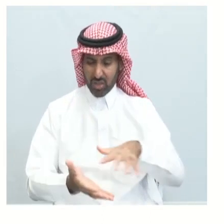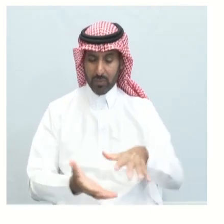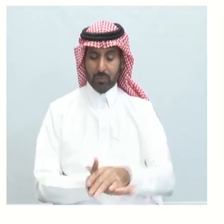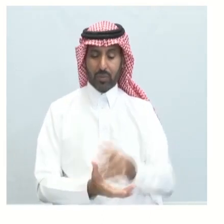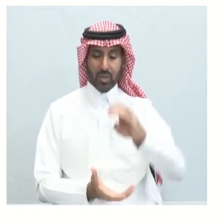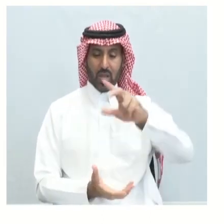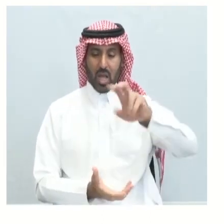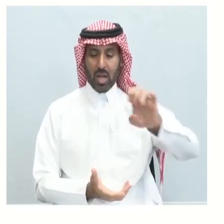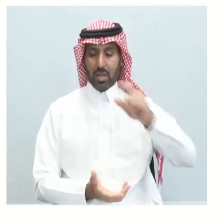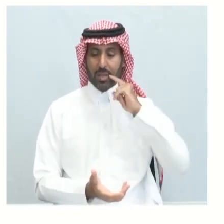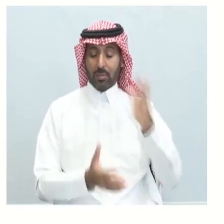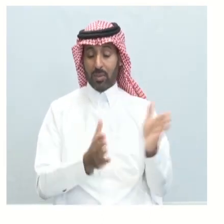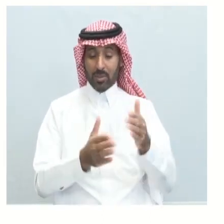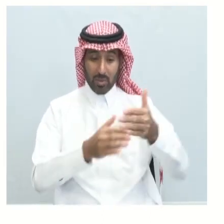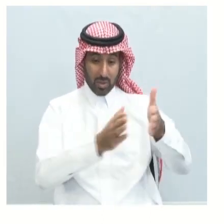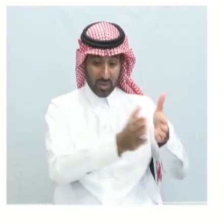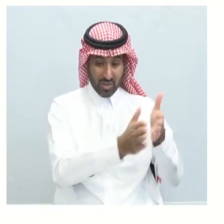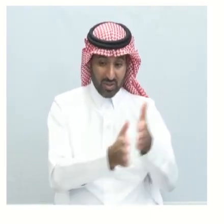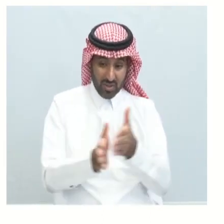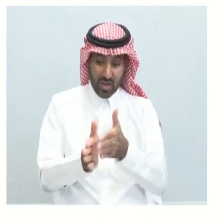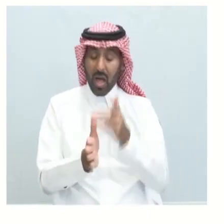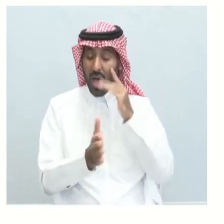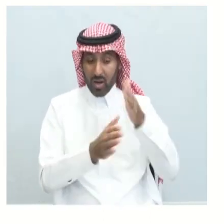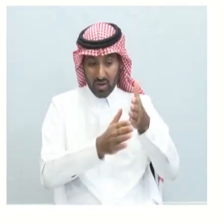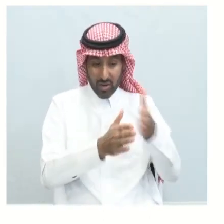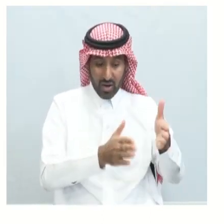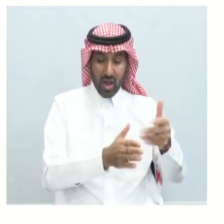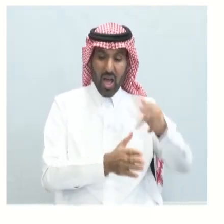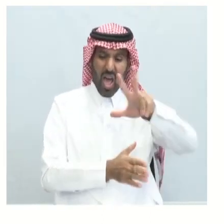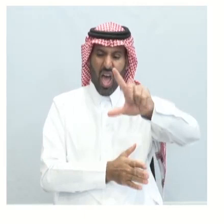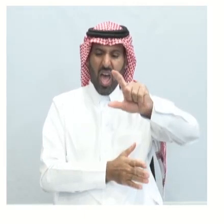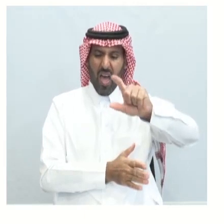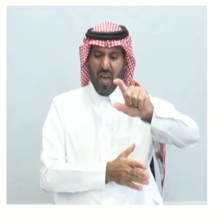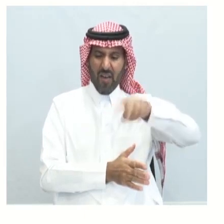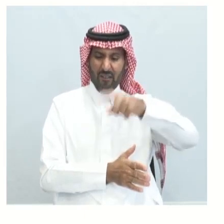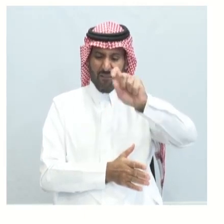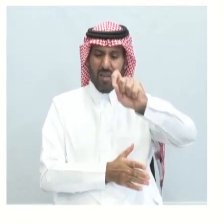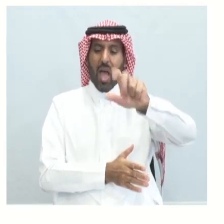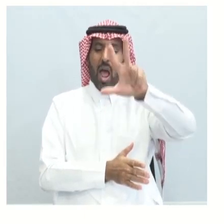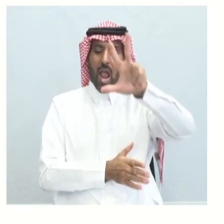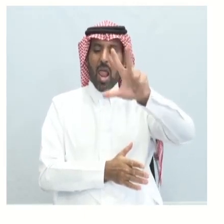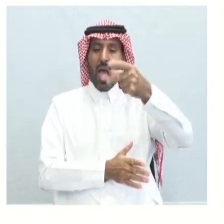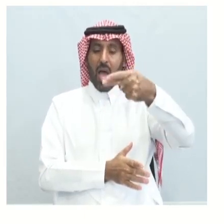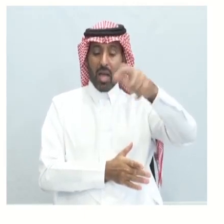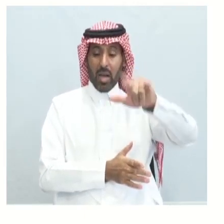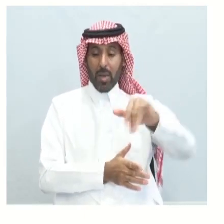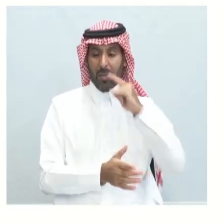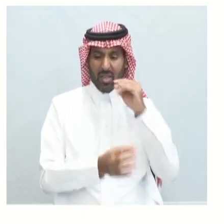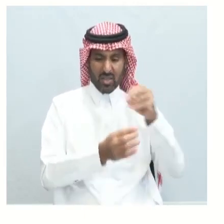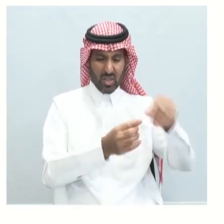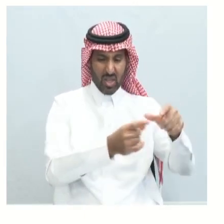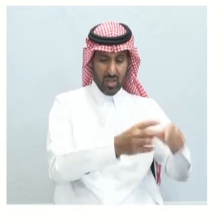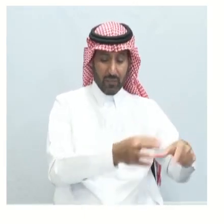بالنسبه للرصيف العربي او ما يعرف بالرف العربي يحتوي على تتابعات رسوبيه فته